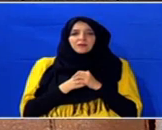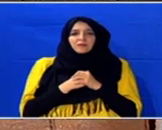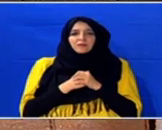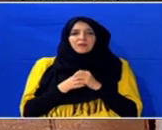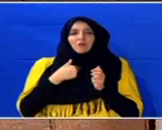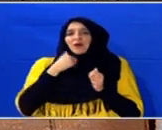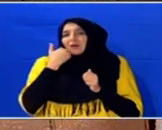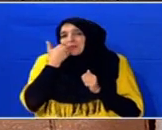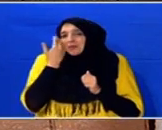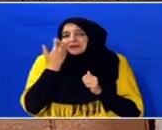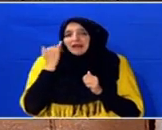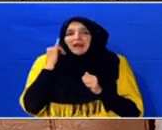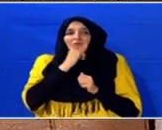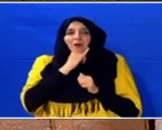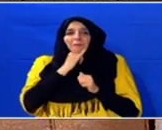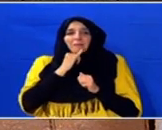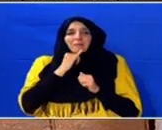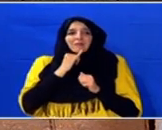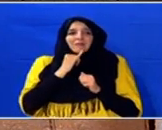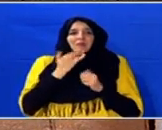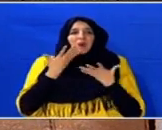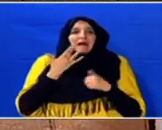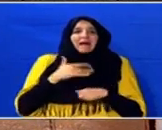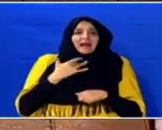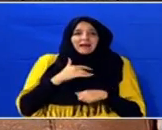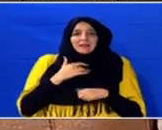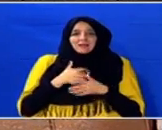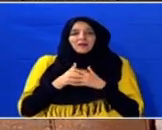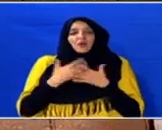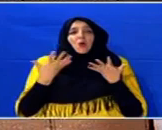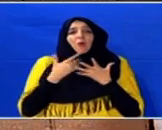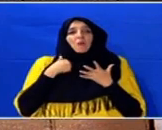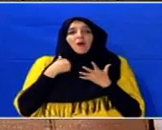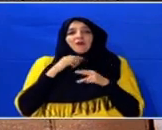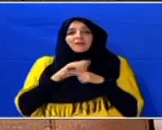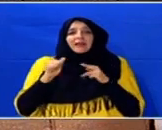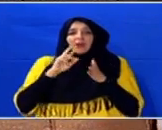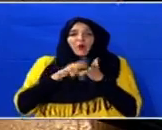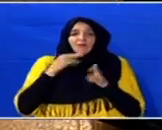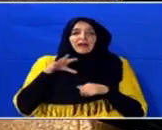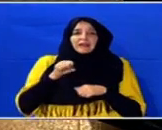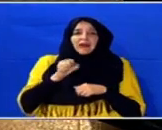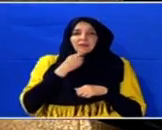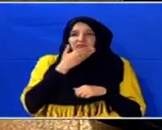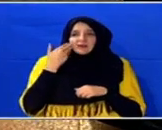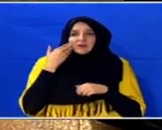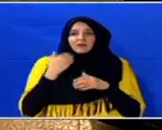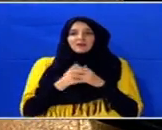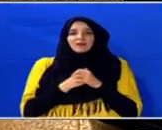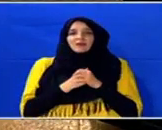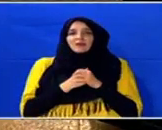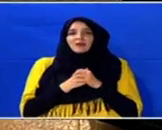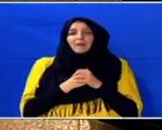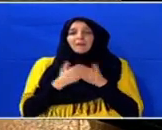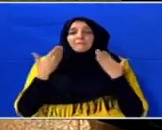من وراكي فترة مضمدة نقول لوالدة تيعي بهن نعود نصومهم، سمع بالي بل راح نصومهم. فهمتي. دروك كبرت وليت